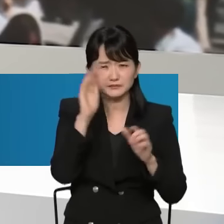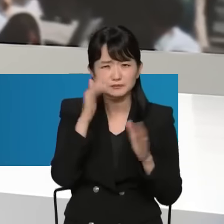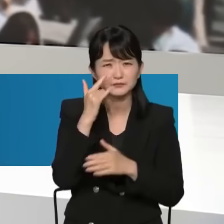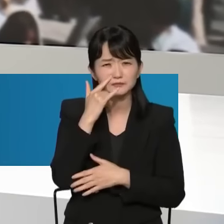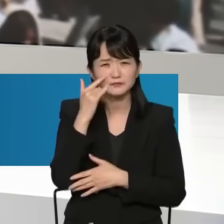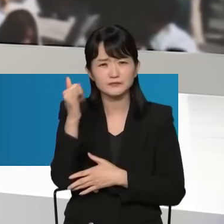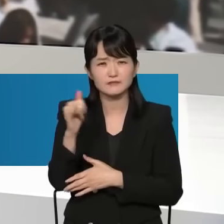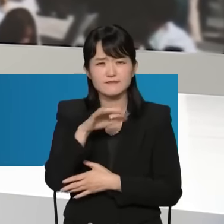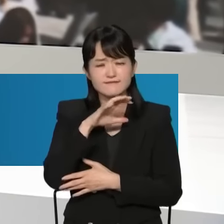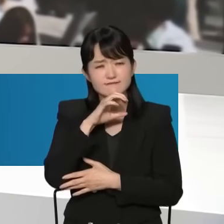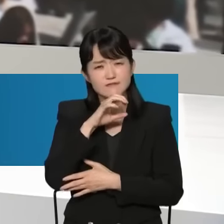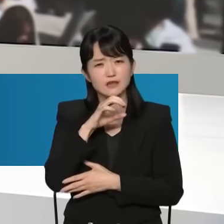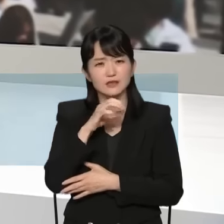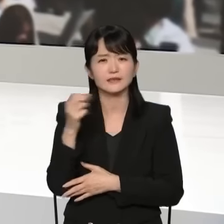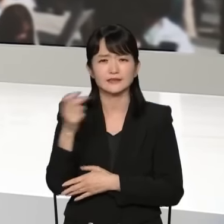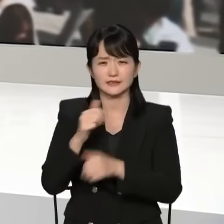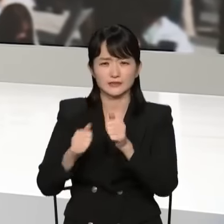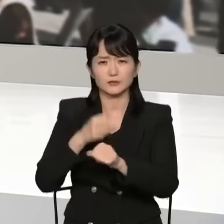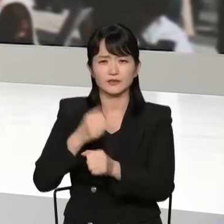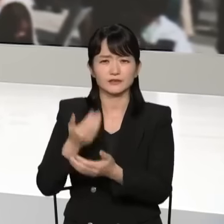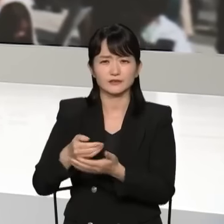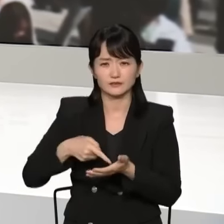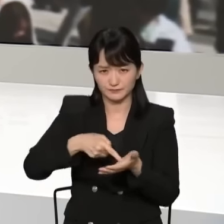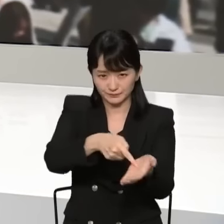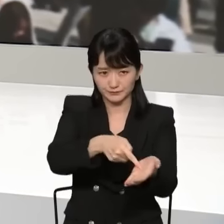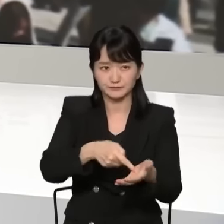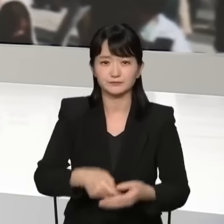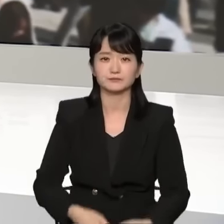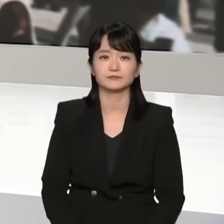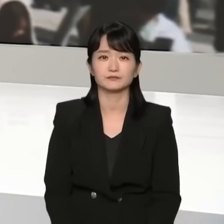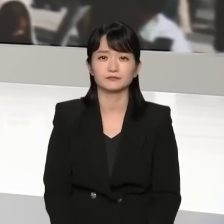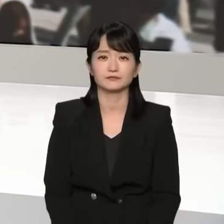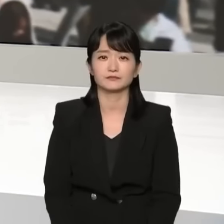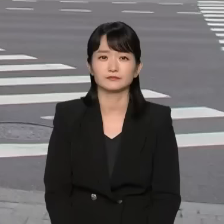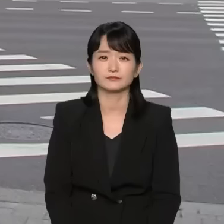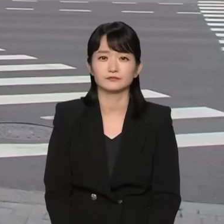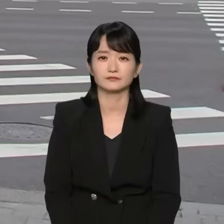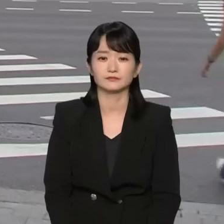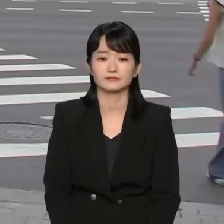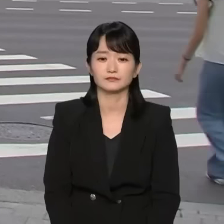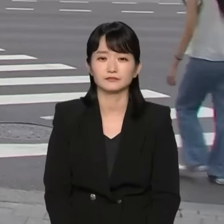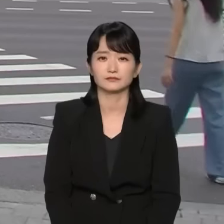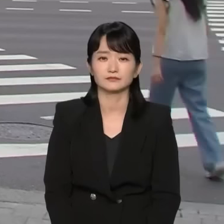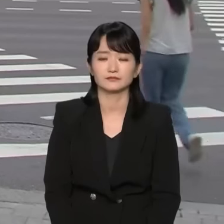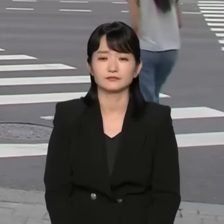학생과 학부모들이 재시험을 요구하고 나섰습니다. 이희령 기자입니다.